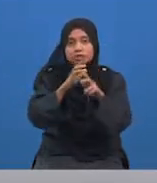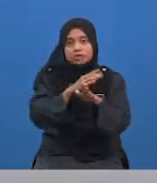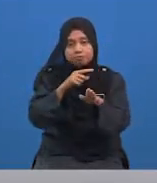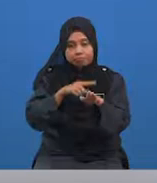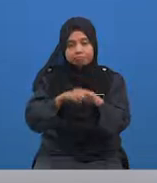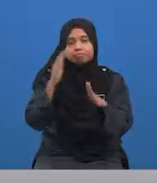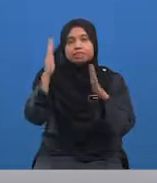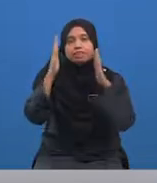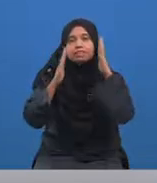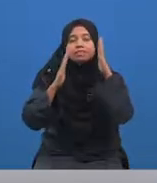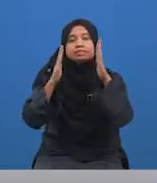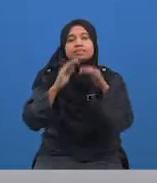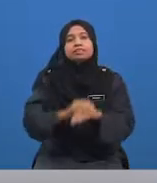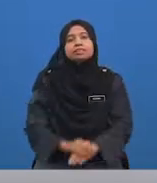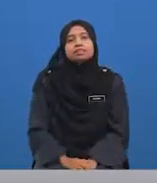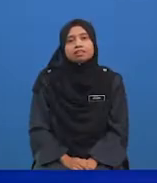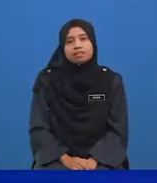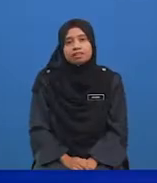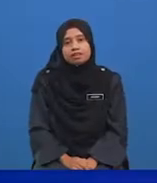di Malaysia.